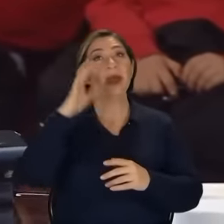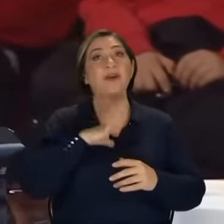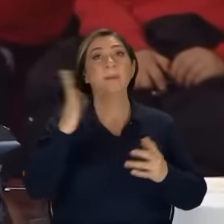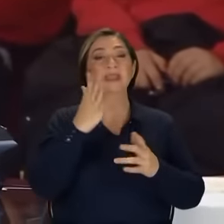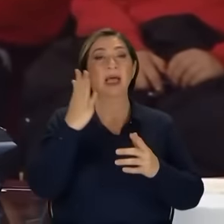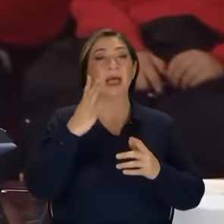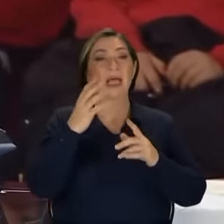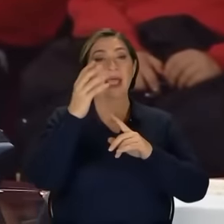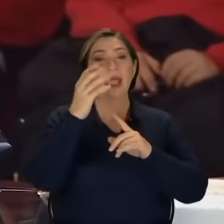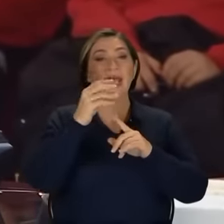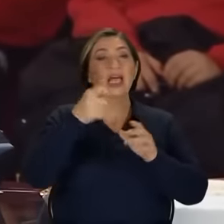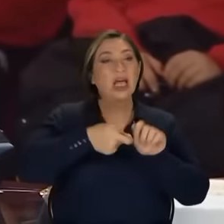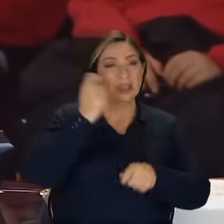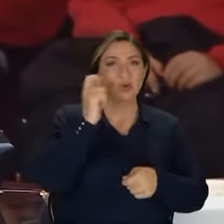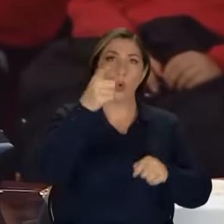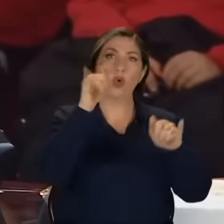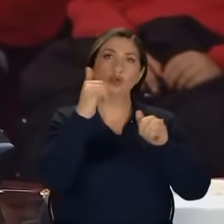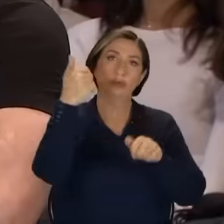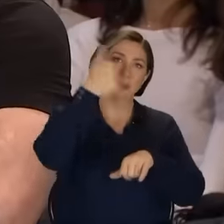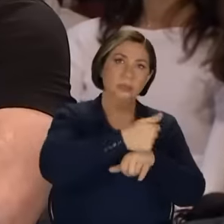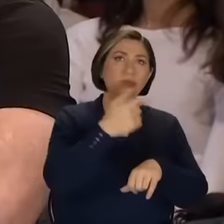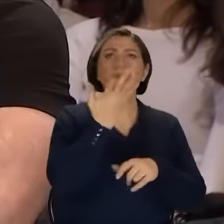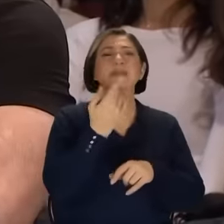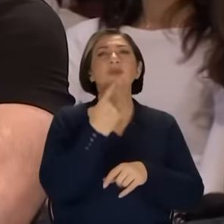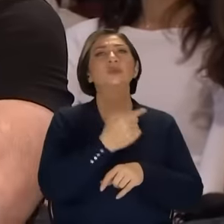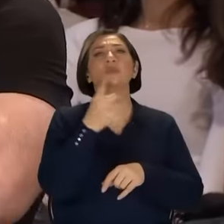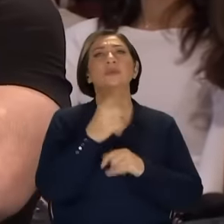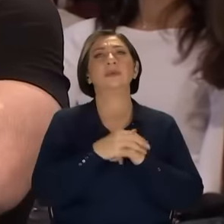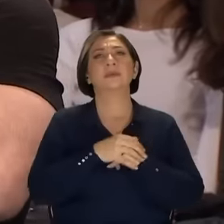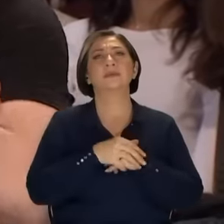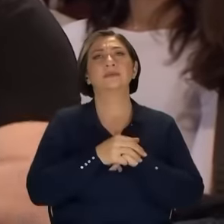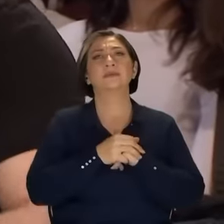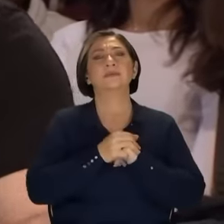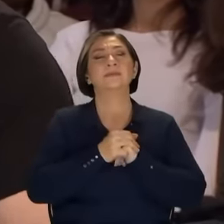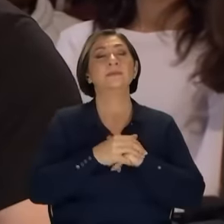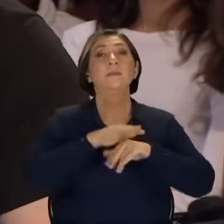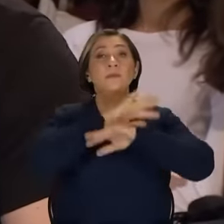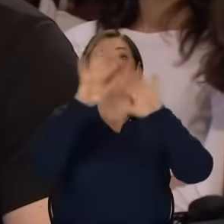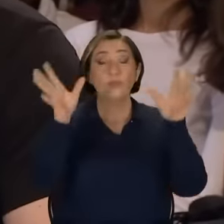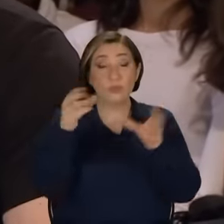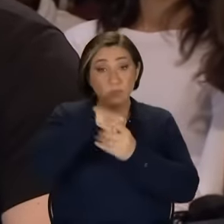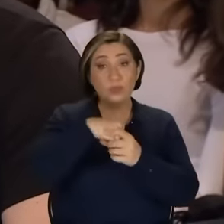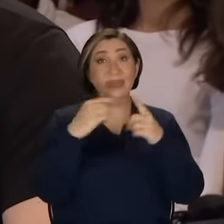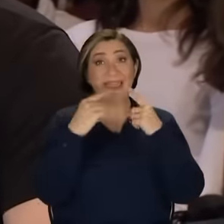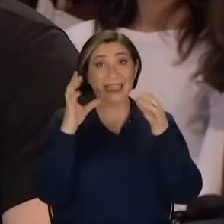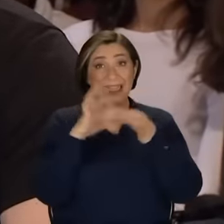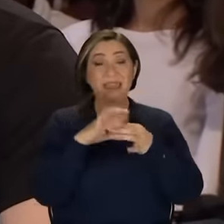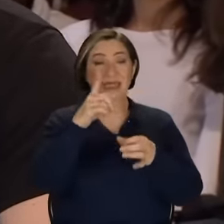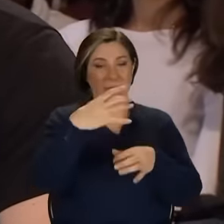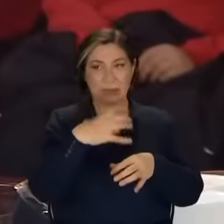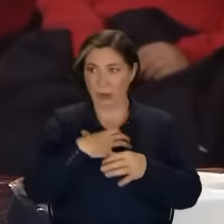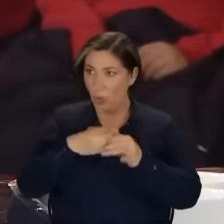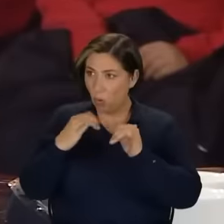var. Mesela işte İftarlık Gazoz, oyuncu olarak bulunuyorsun. Ne diyorsun o film hakkında? Ya bütünüyle ilgili... Sen